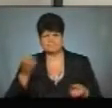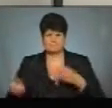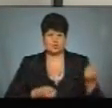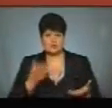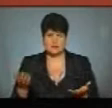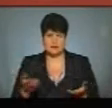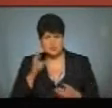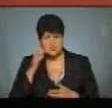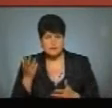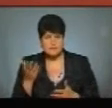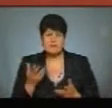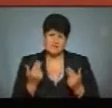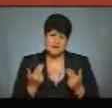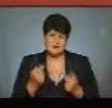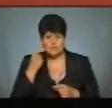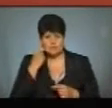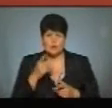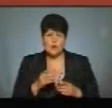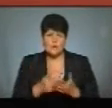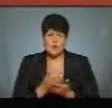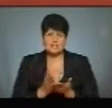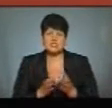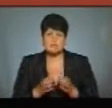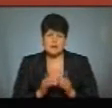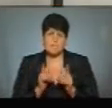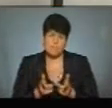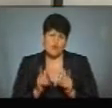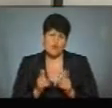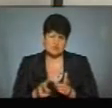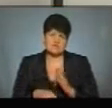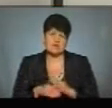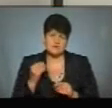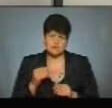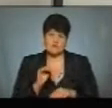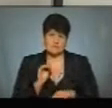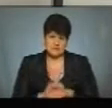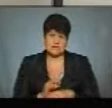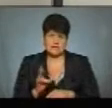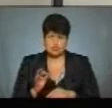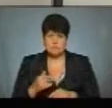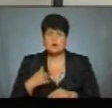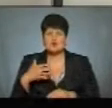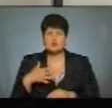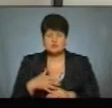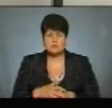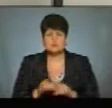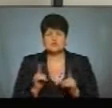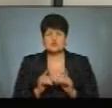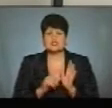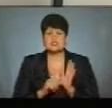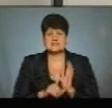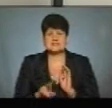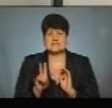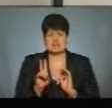грішми державного бюджету. Так, і я думаю, просто самі політичні партії, вже більшість з них погодилися на вибори, фактично, можливо, дійсно, ми розуміємо,